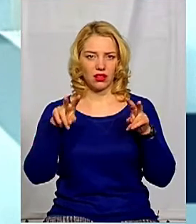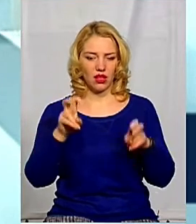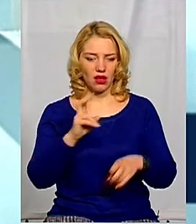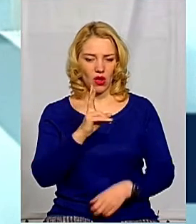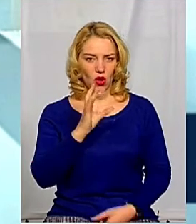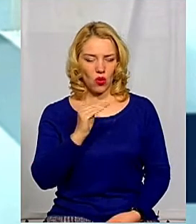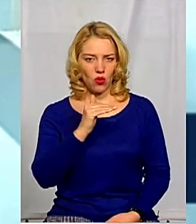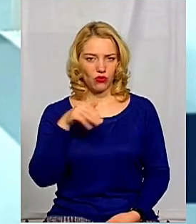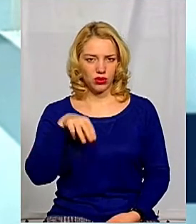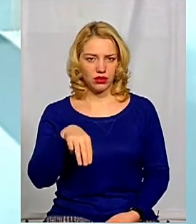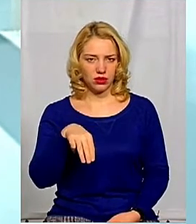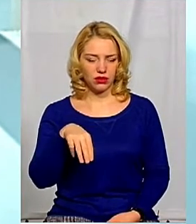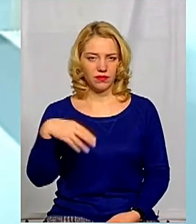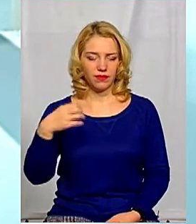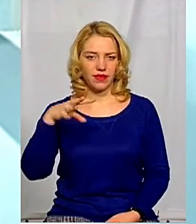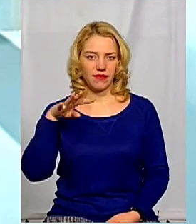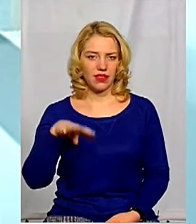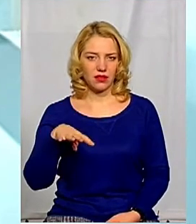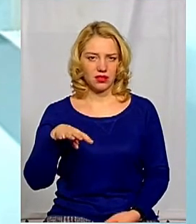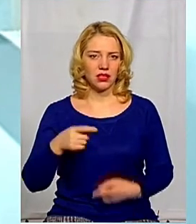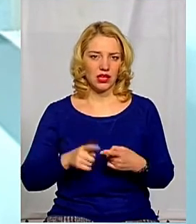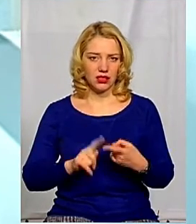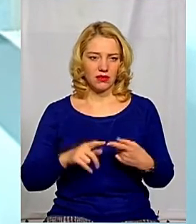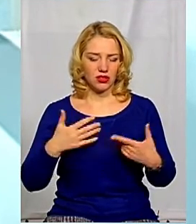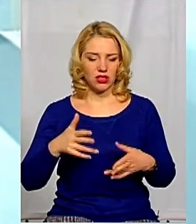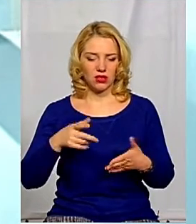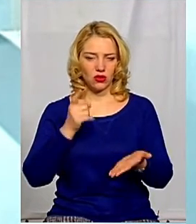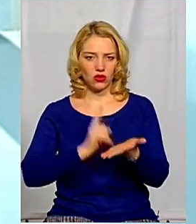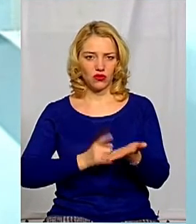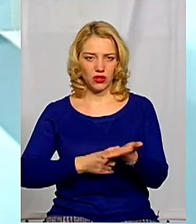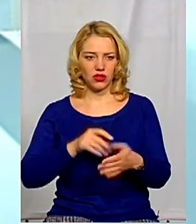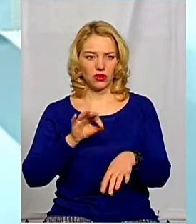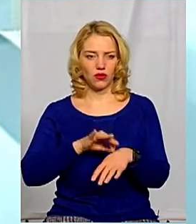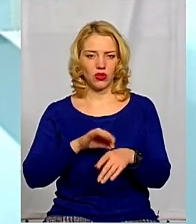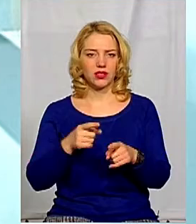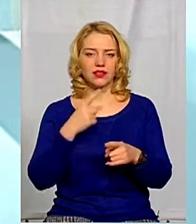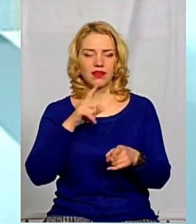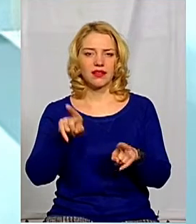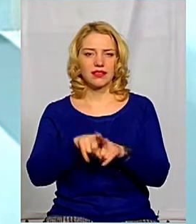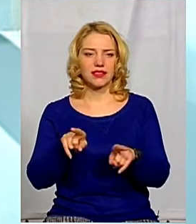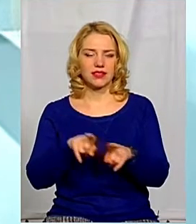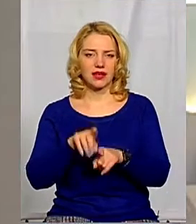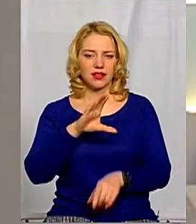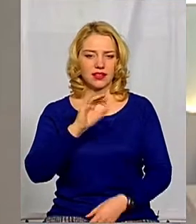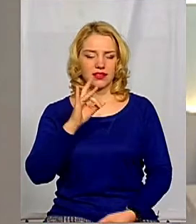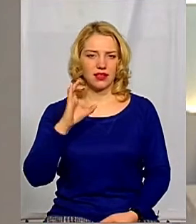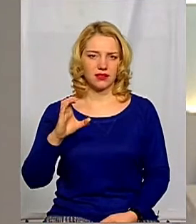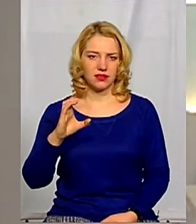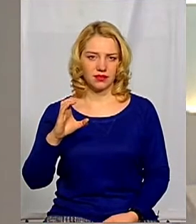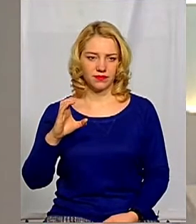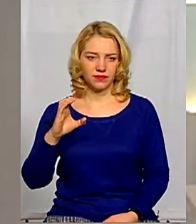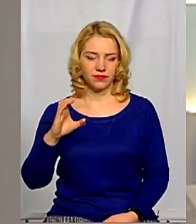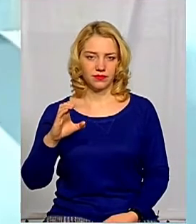COVID-19. Ця хвороба вже доведено, що вона є рідною сестрою SARS.